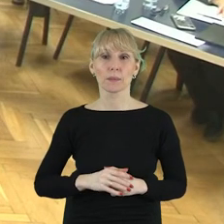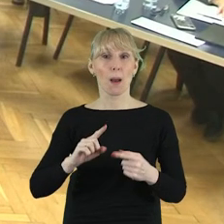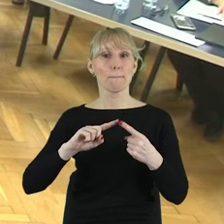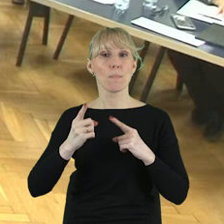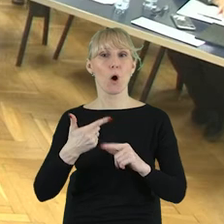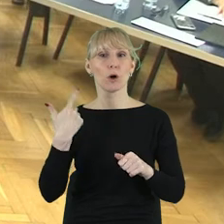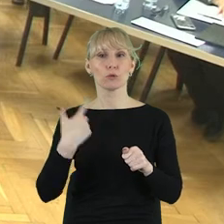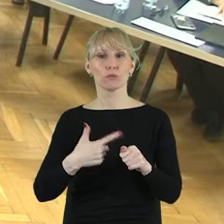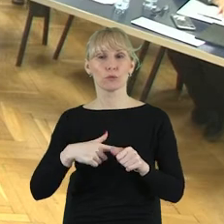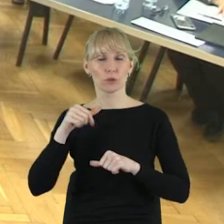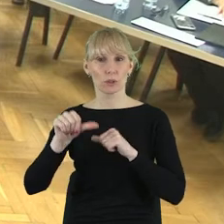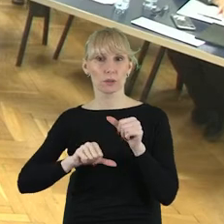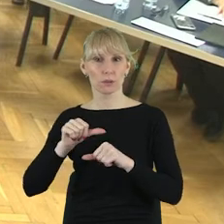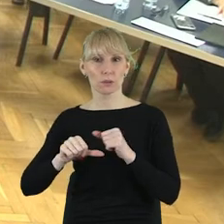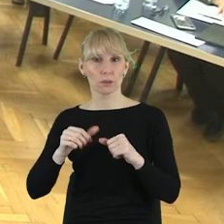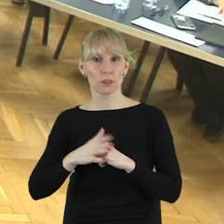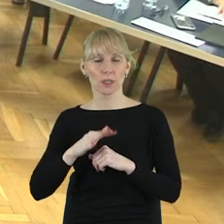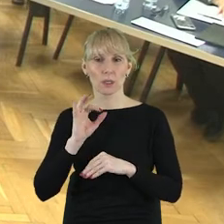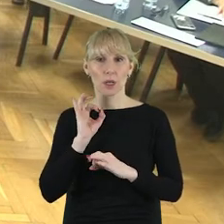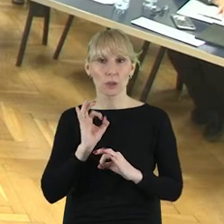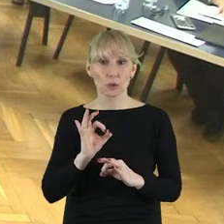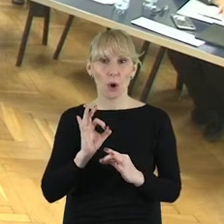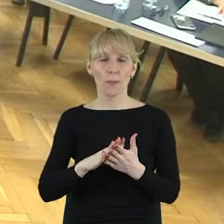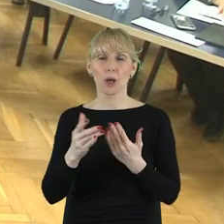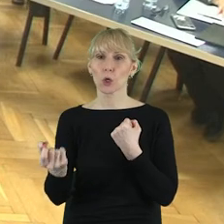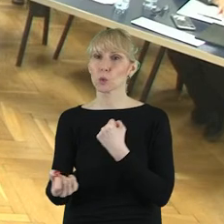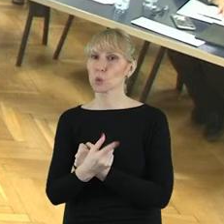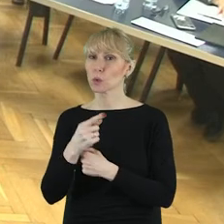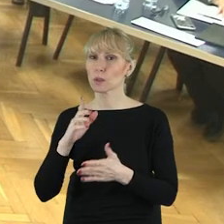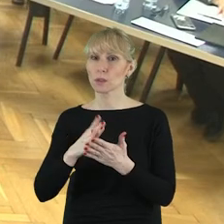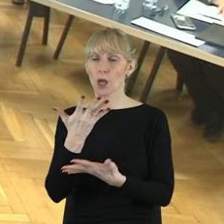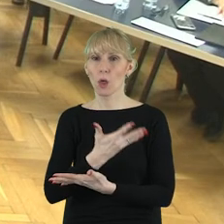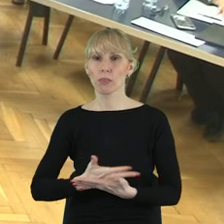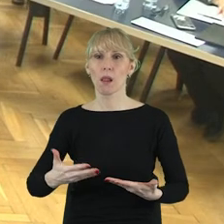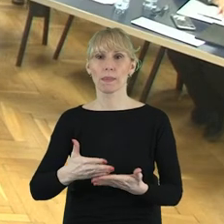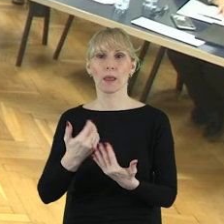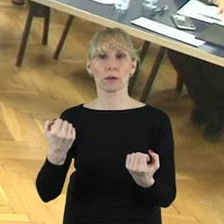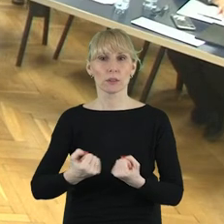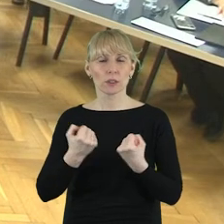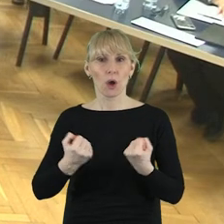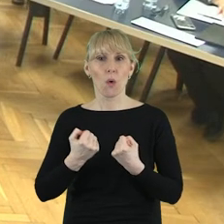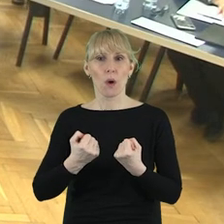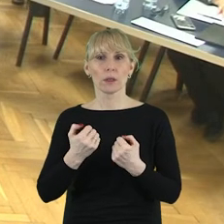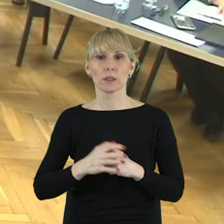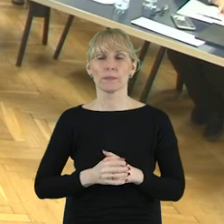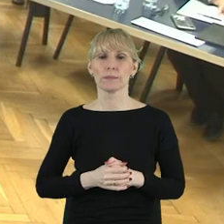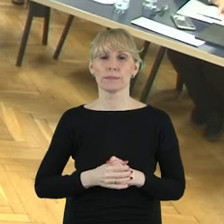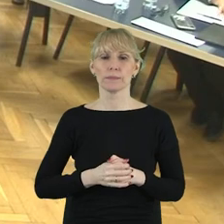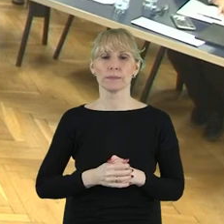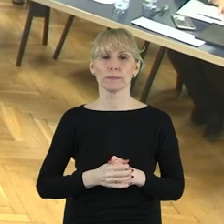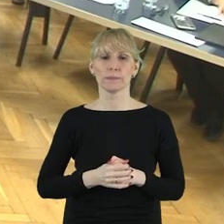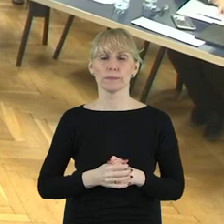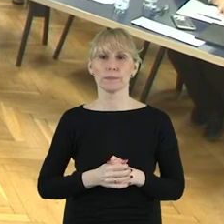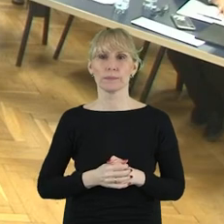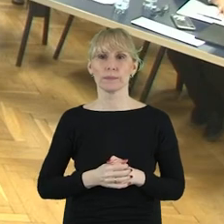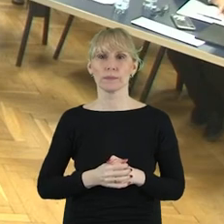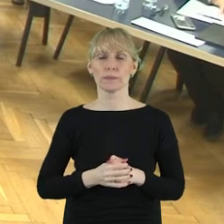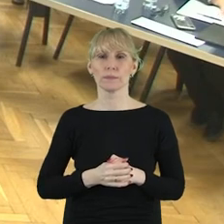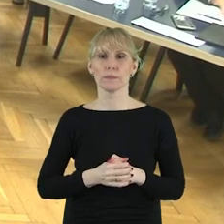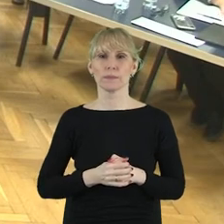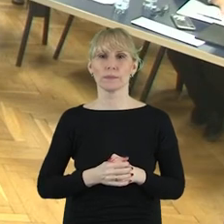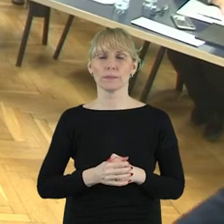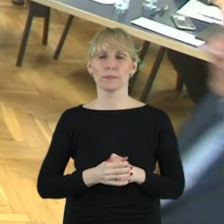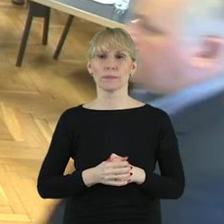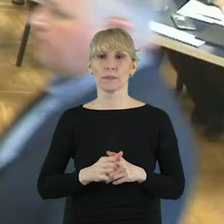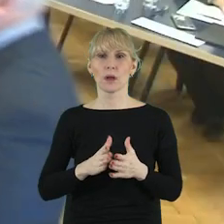prawie 20 latach funkcjonowania w Europie dobrego, skutecznego, oddolnego podejścia jest ono zlepiane wojewódzki i łódzki. Jaki cel